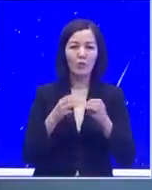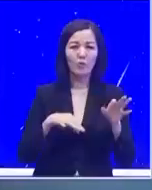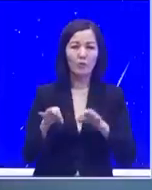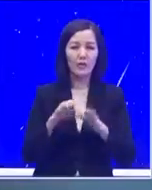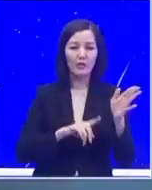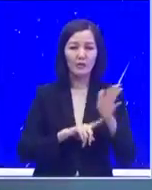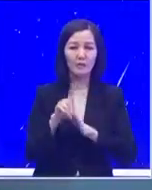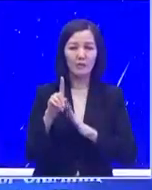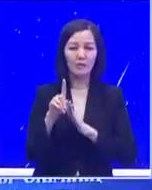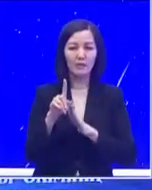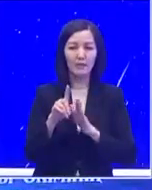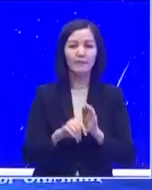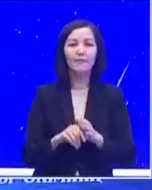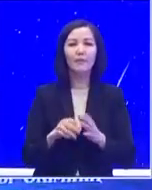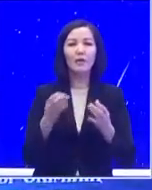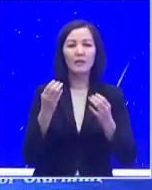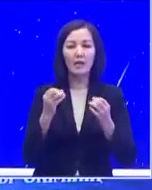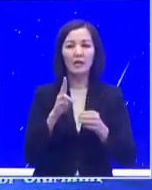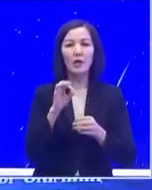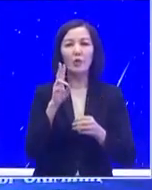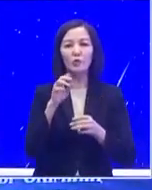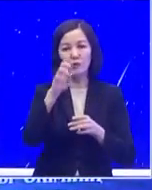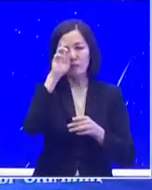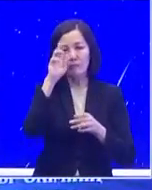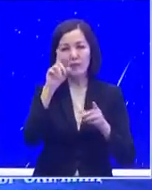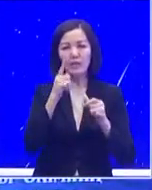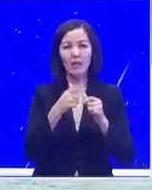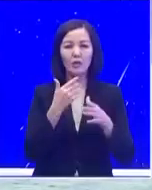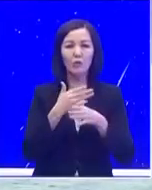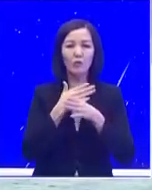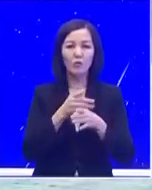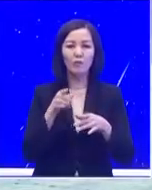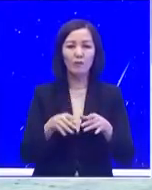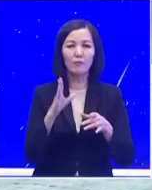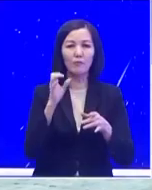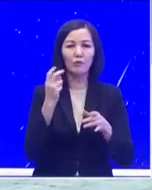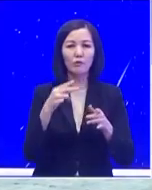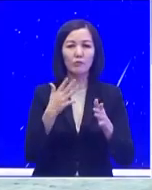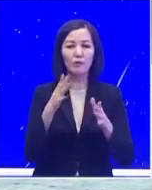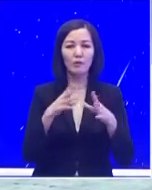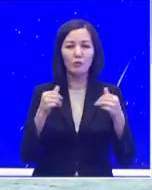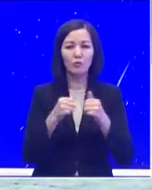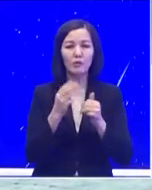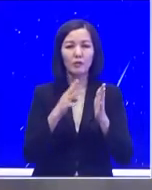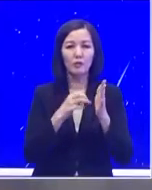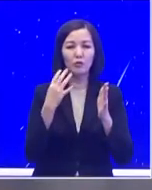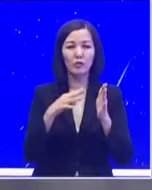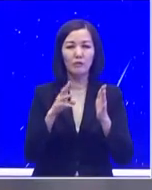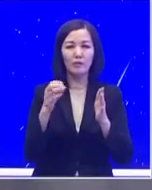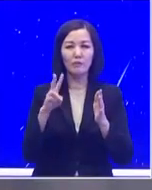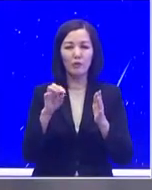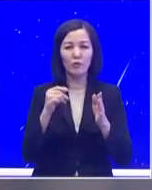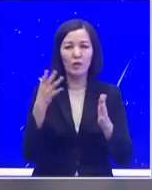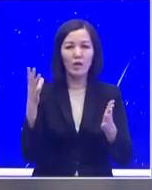бастау жасалында. Сонымен қатар, Көксуда мемлекеттік атаулы көмек 1529 отбасына 845 миллион тенге